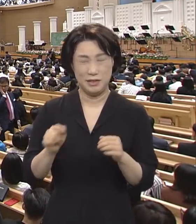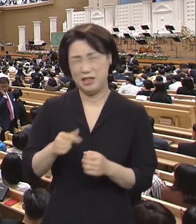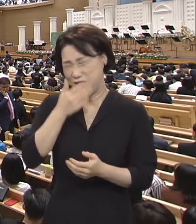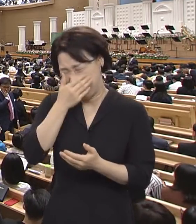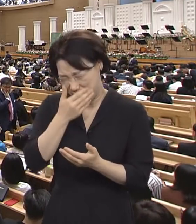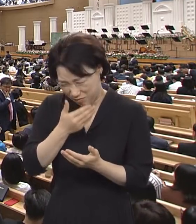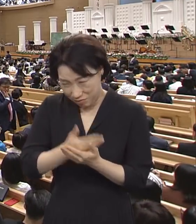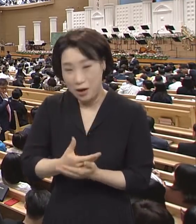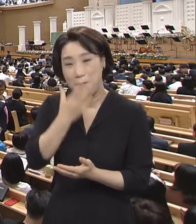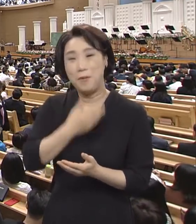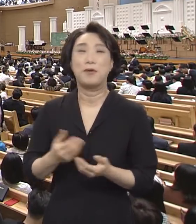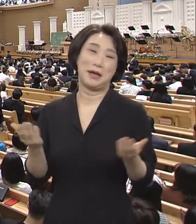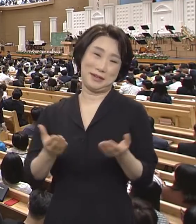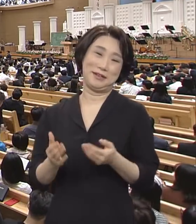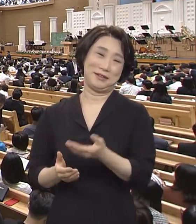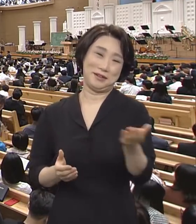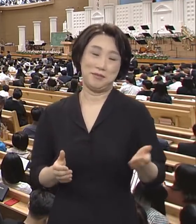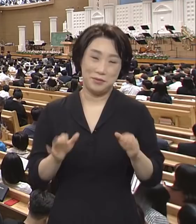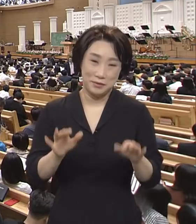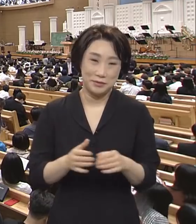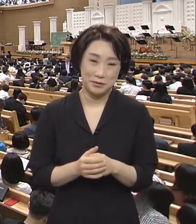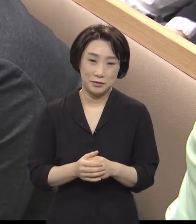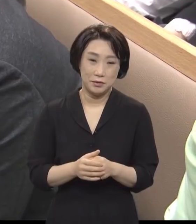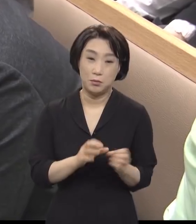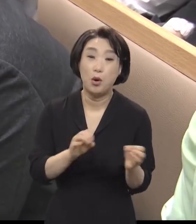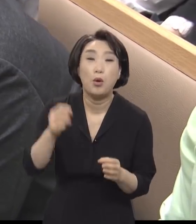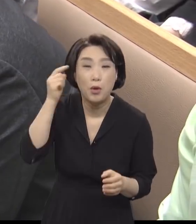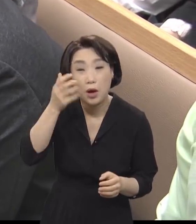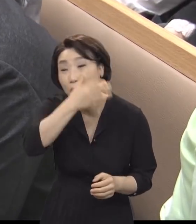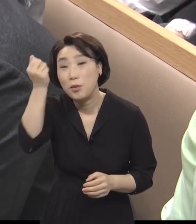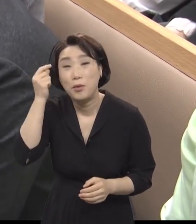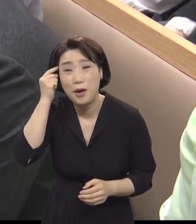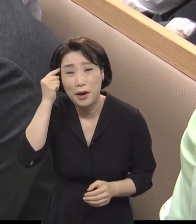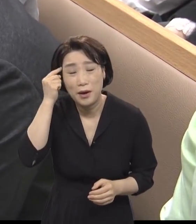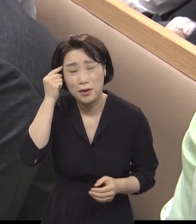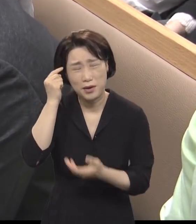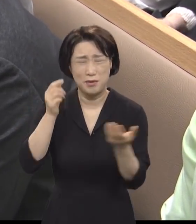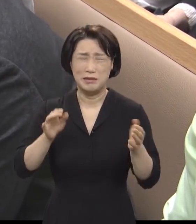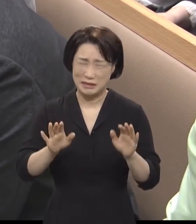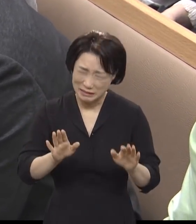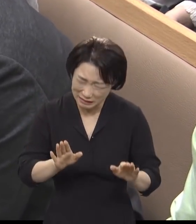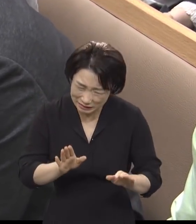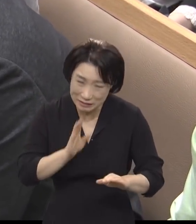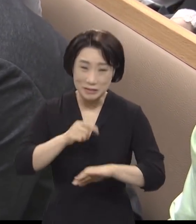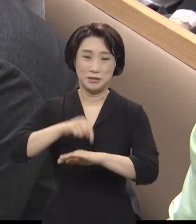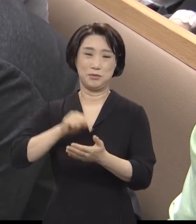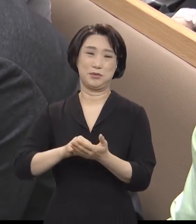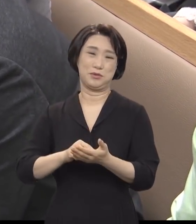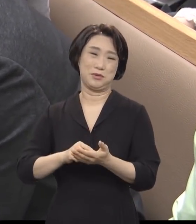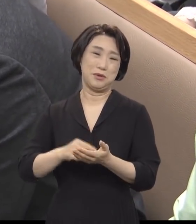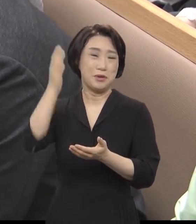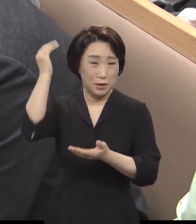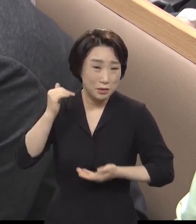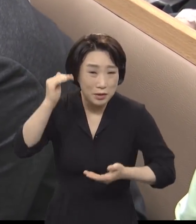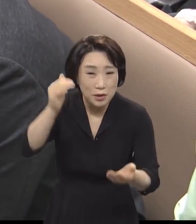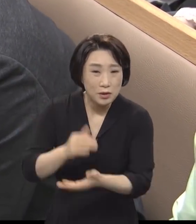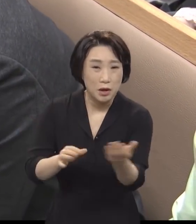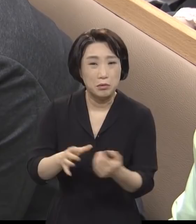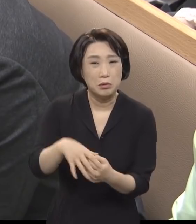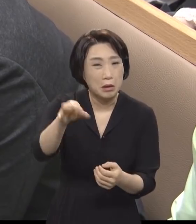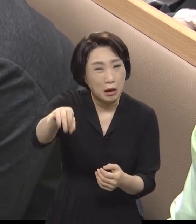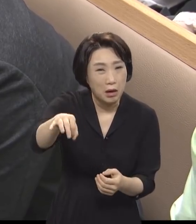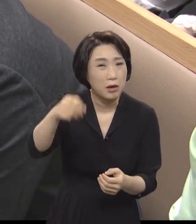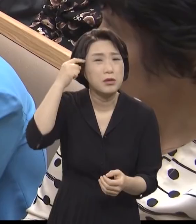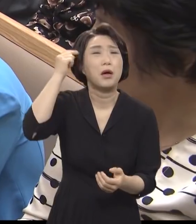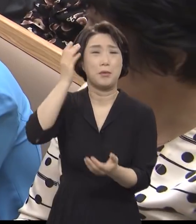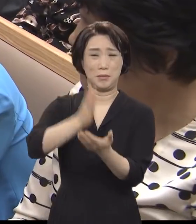어마어마한 축복의 사건을 왜 버릴까 여러분 진실하게 전하는 말을 지나가는 말을